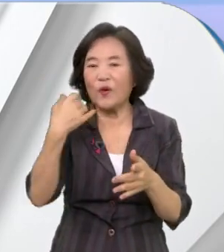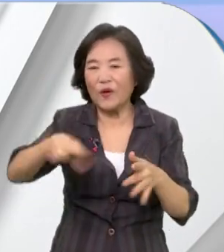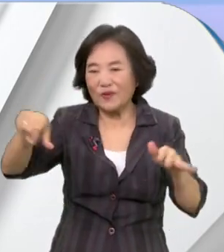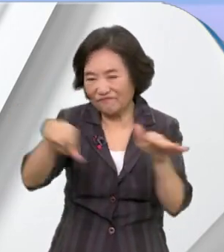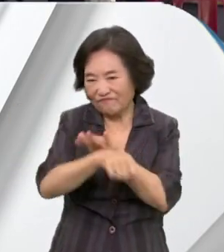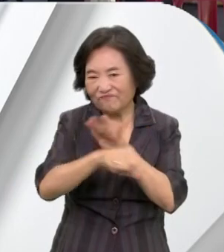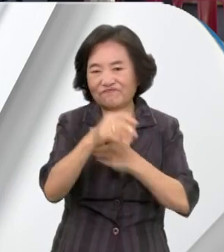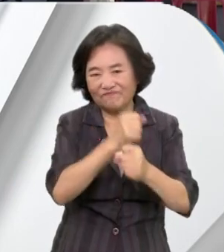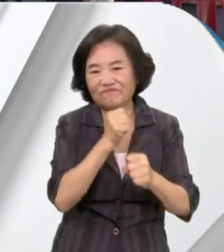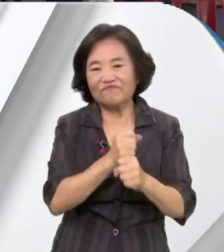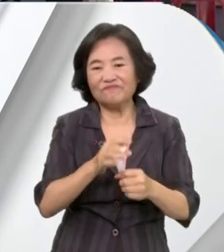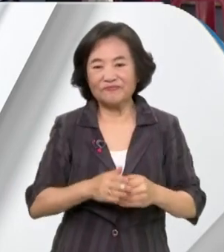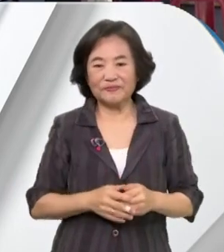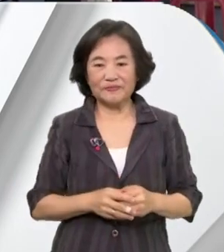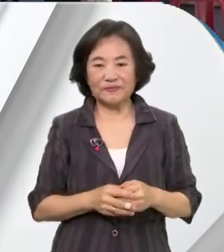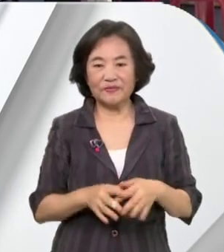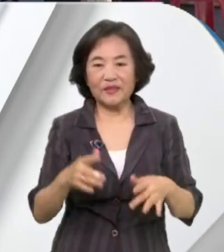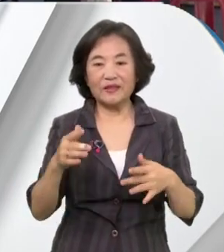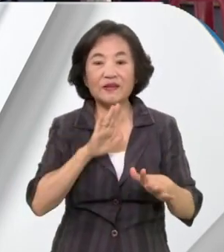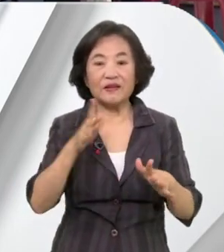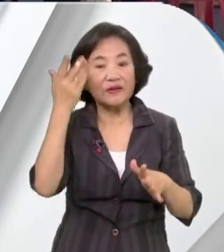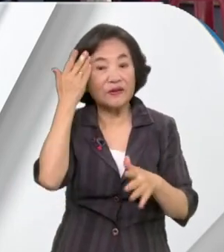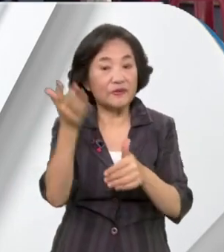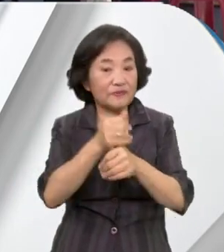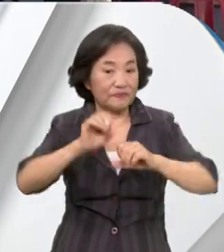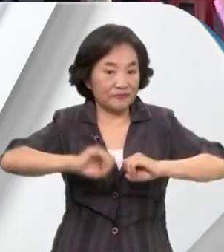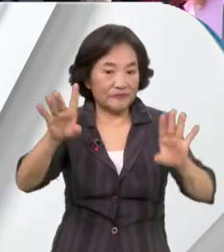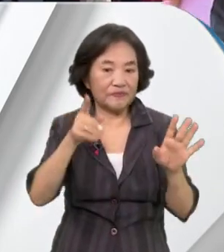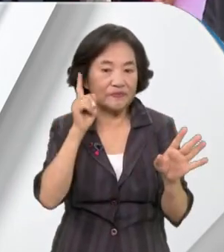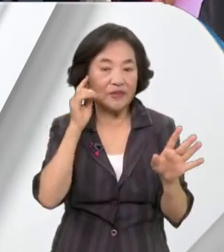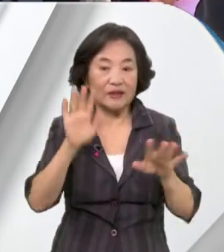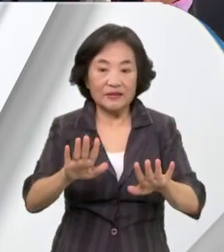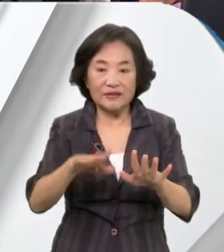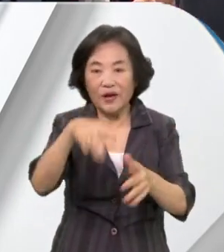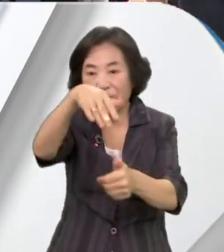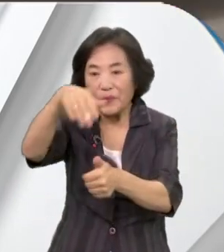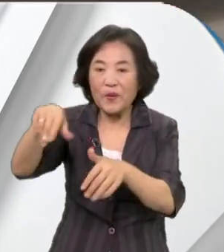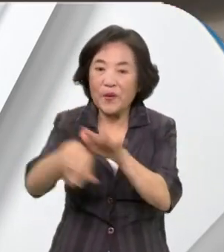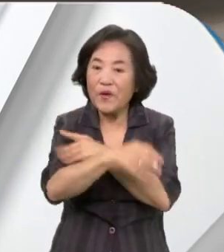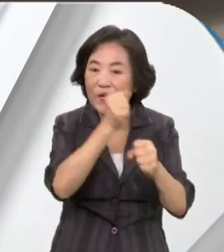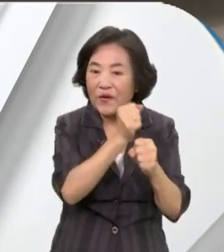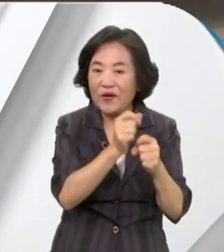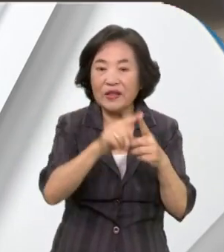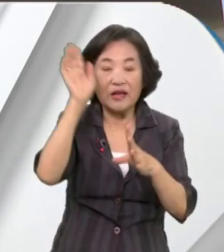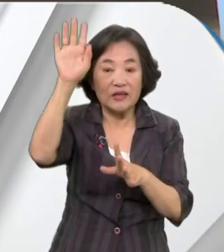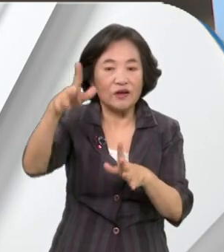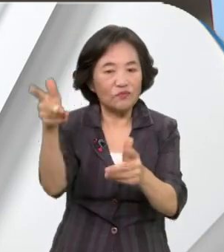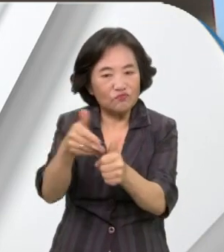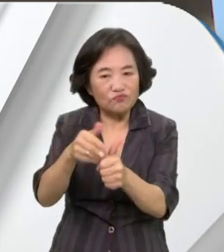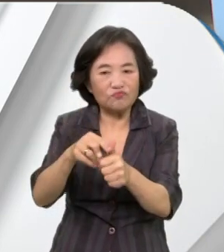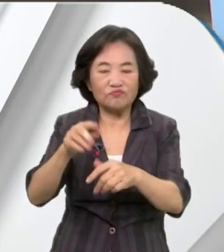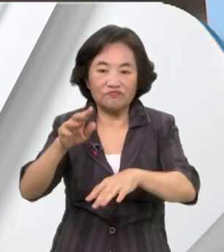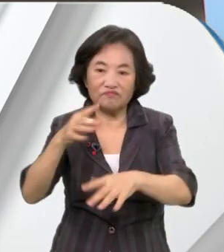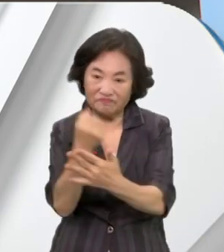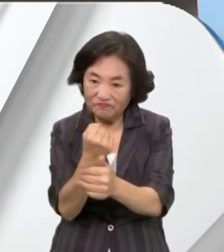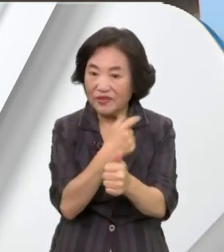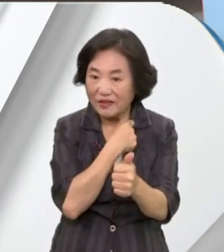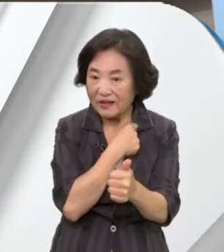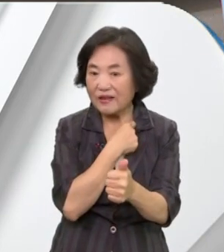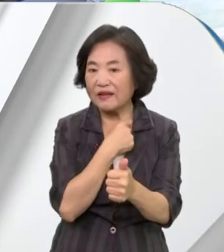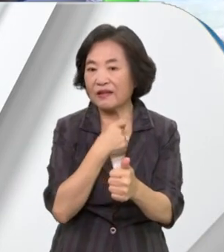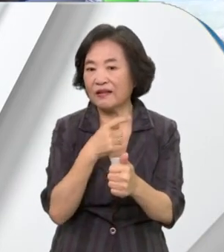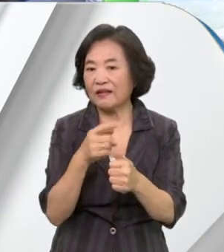司机的行列。 交通部公路总局表示，除了廿八征才以外，将来土育才同留才也条